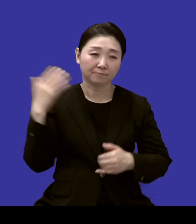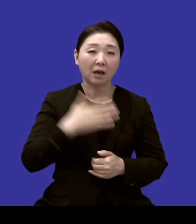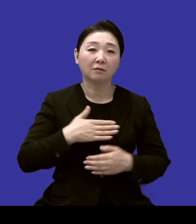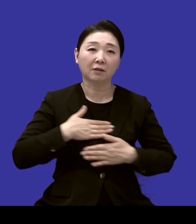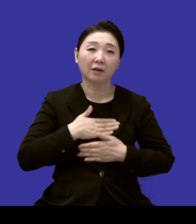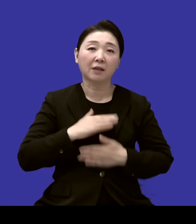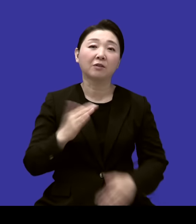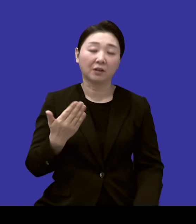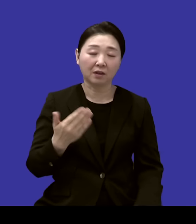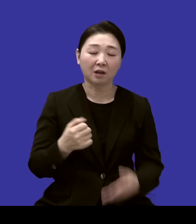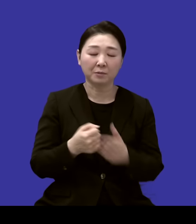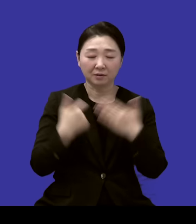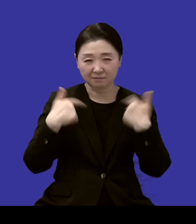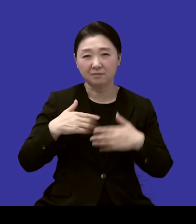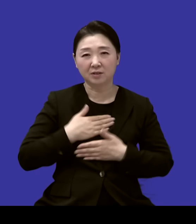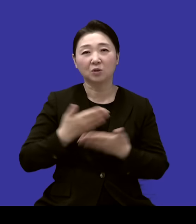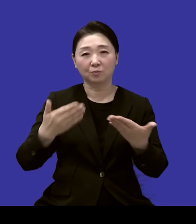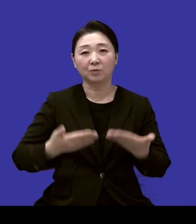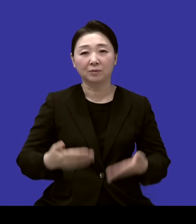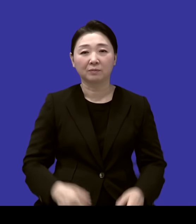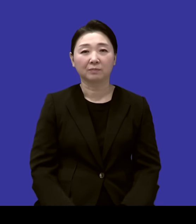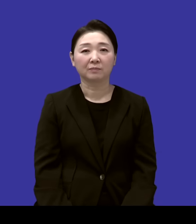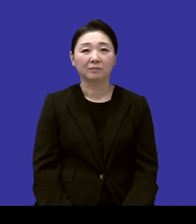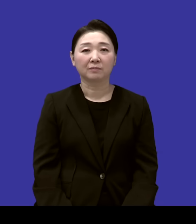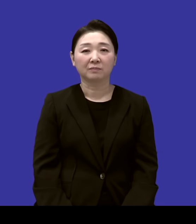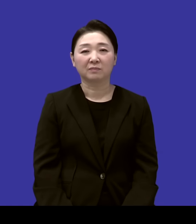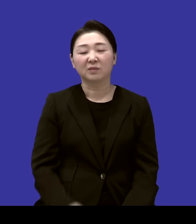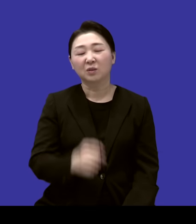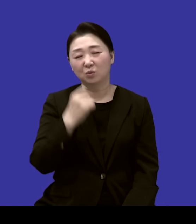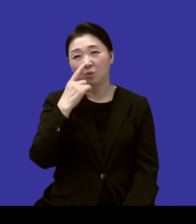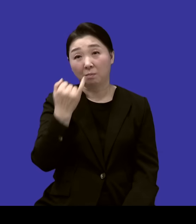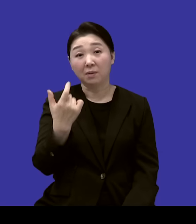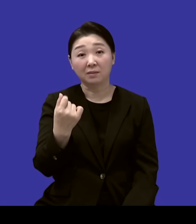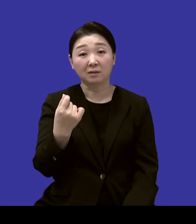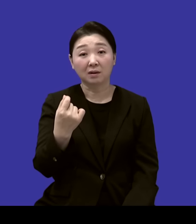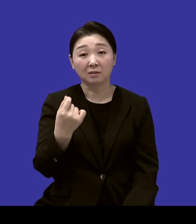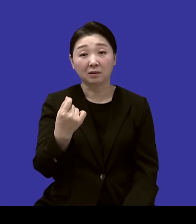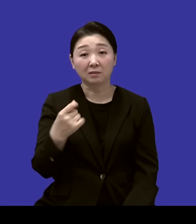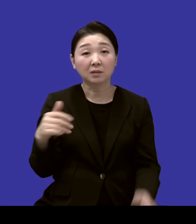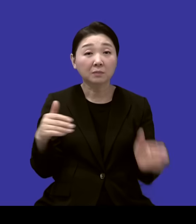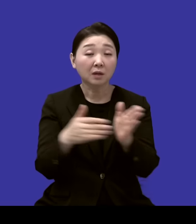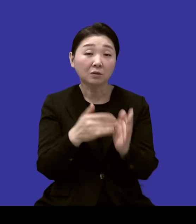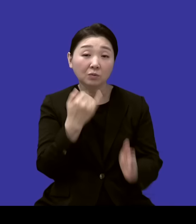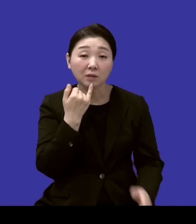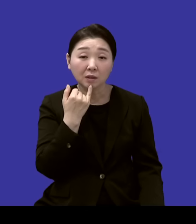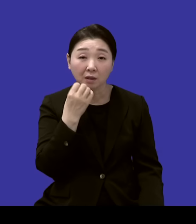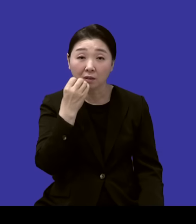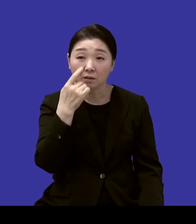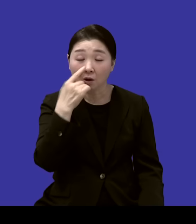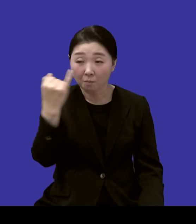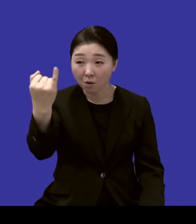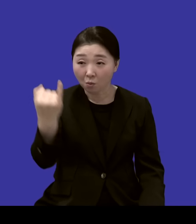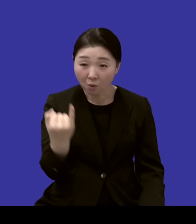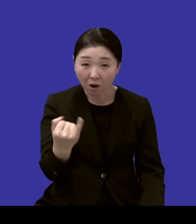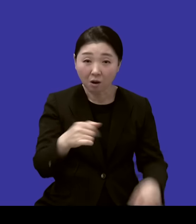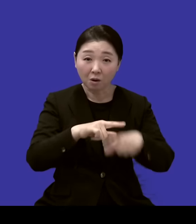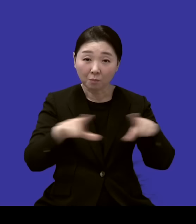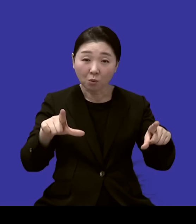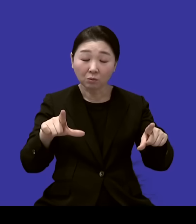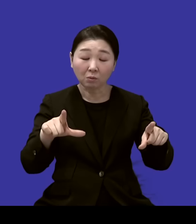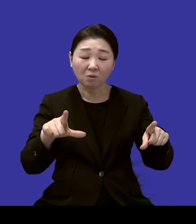저를 씻어주셨던 그런 기억이. 그렇군요. 좋은 어. 엄마네. 여기까지는 진짜 좋은데요. 예. 새어머니가 오셔서 보통 거기서